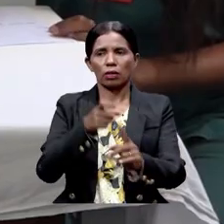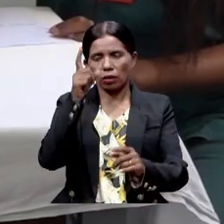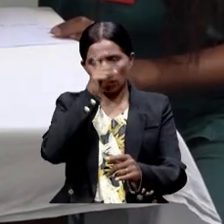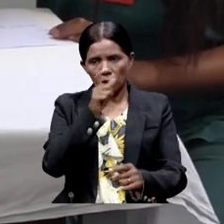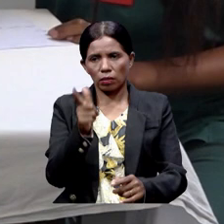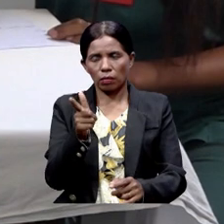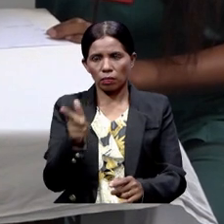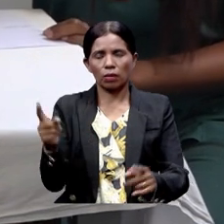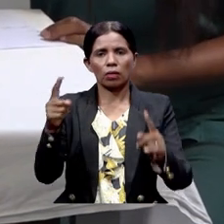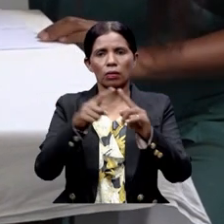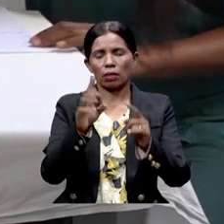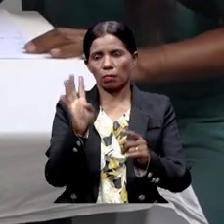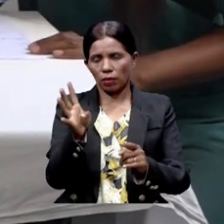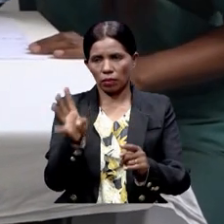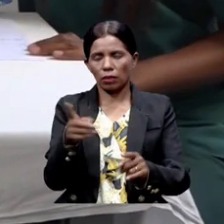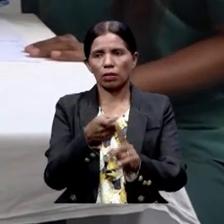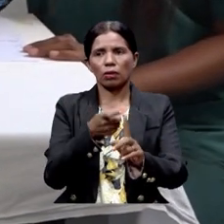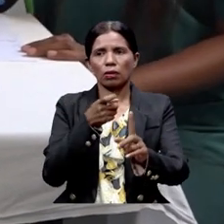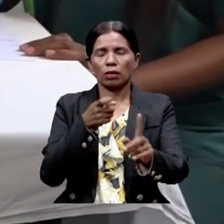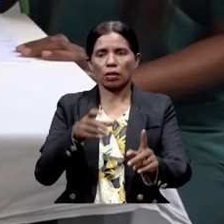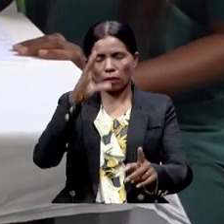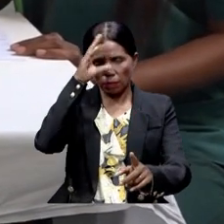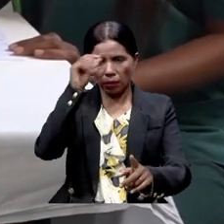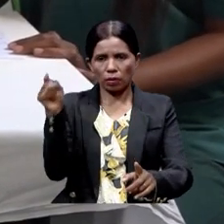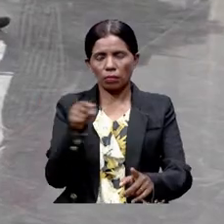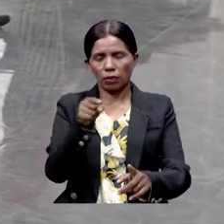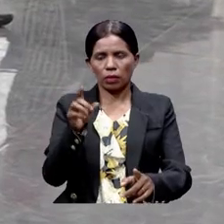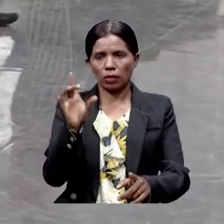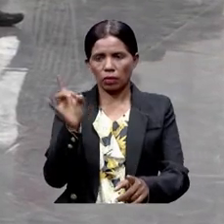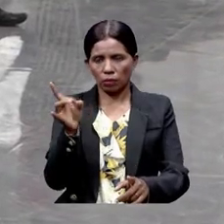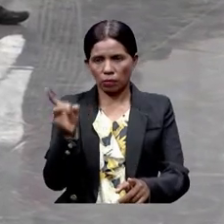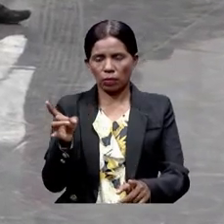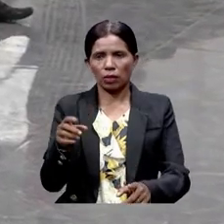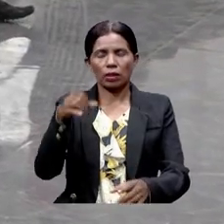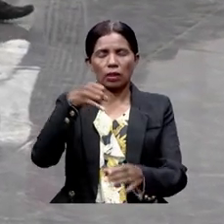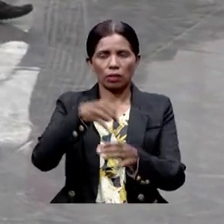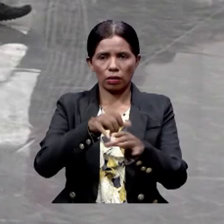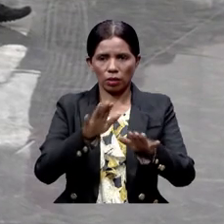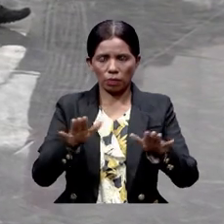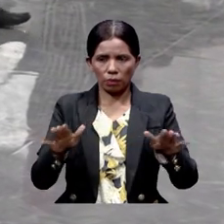rua nulu tohat nulu composto husi mane porcento hitu nulu inclui la bare